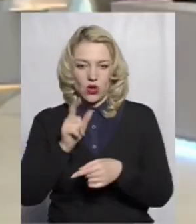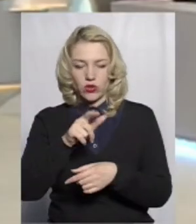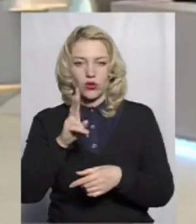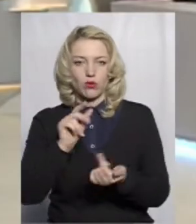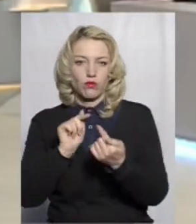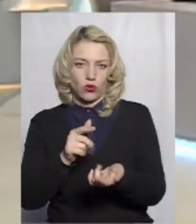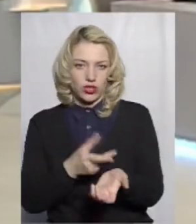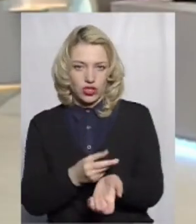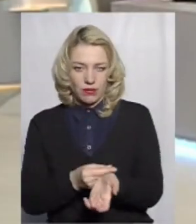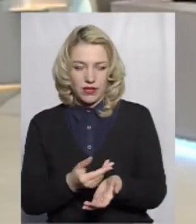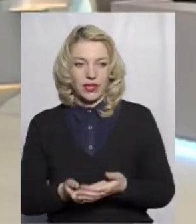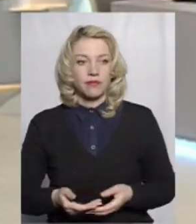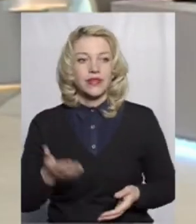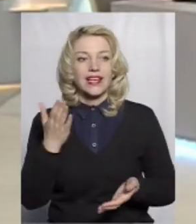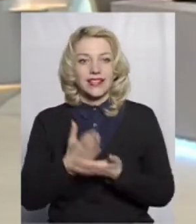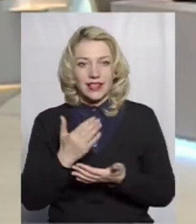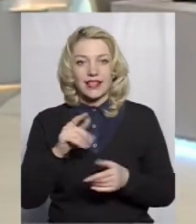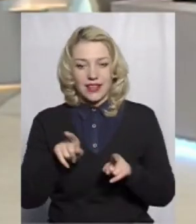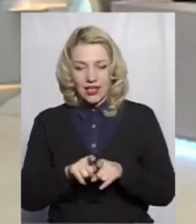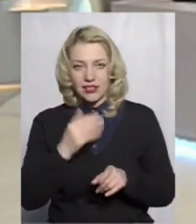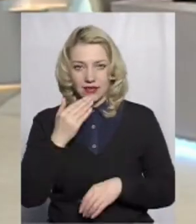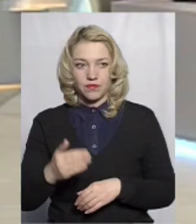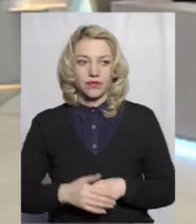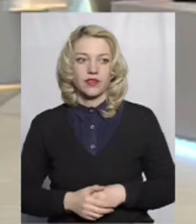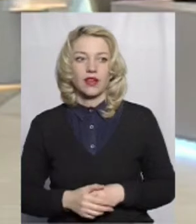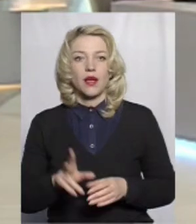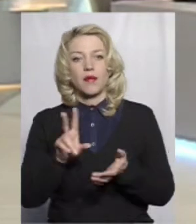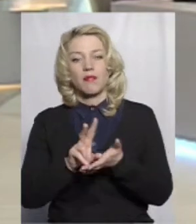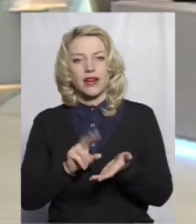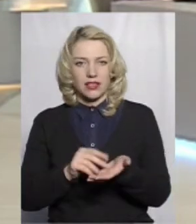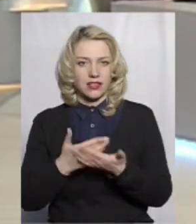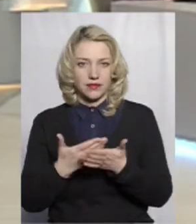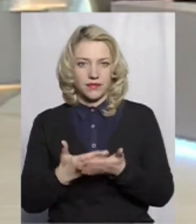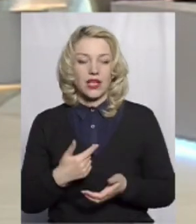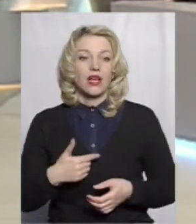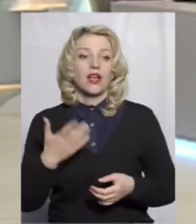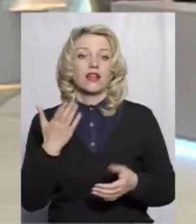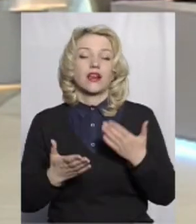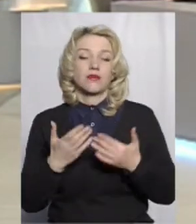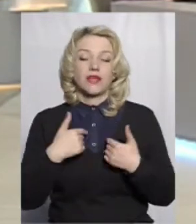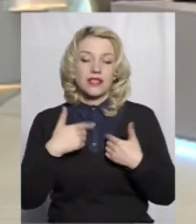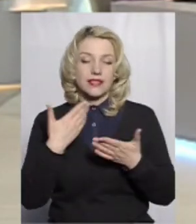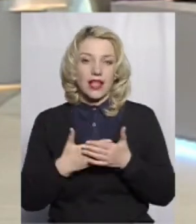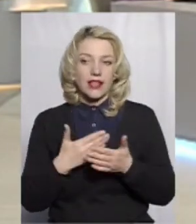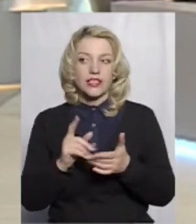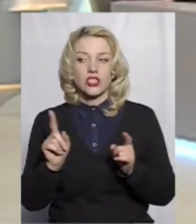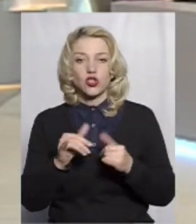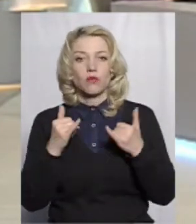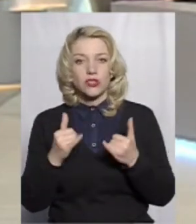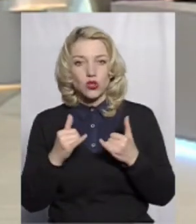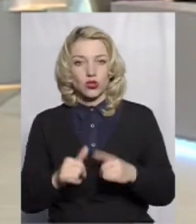щеплення? Є такі? Знаєте, чи це прикладами, чи як це? Мені здається, що при сьогоднішньому